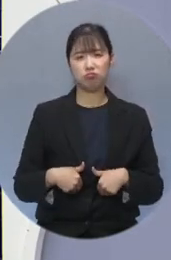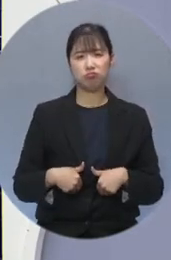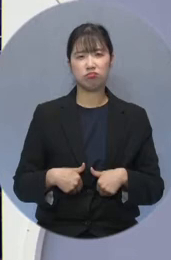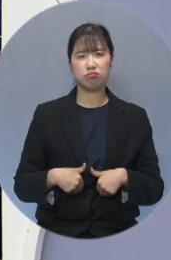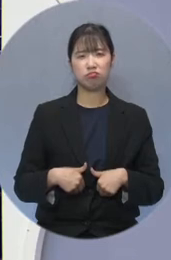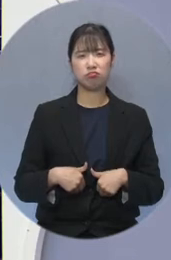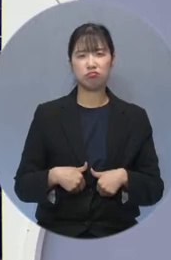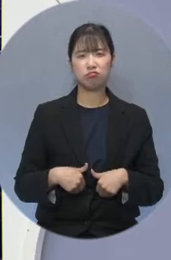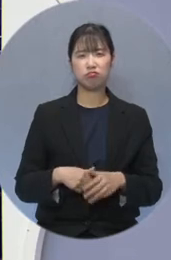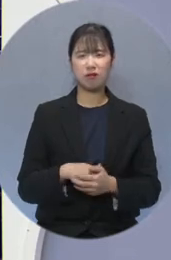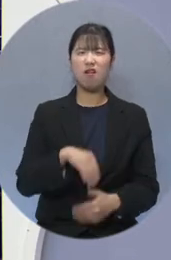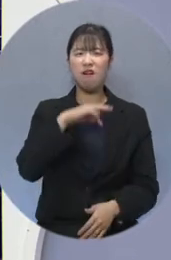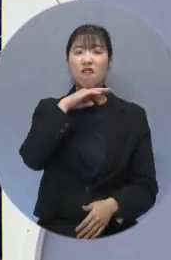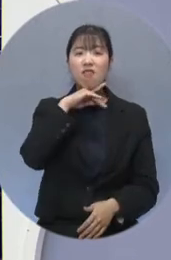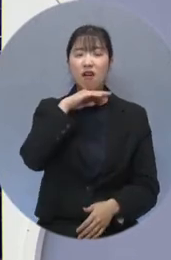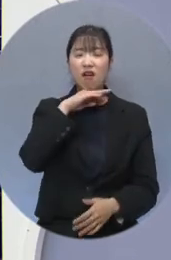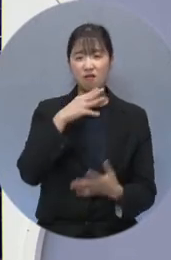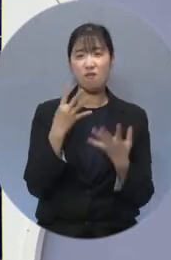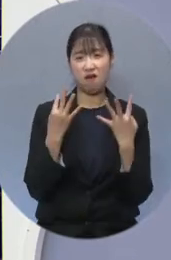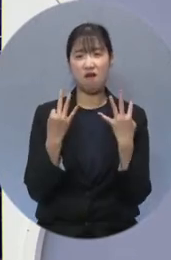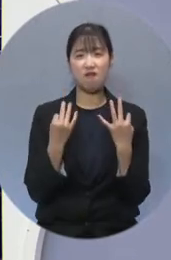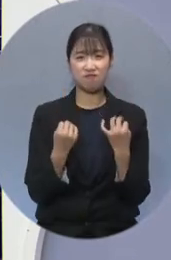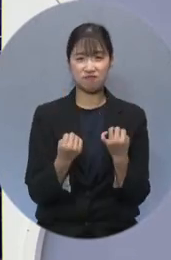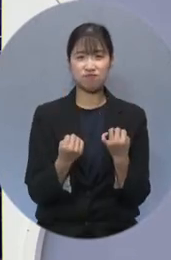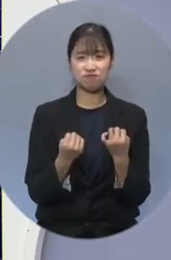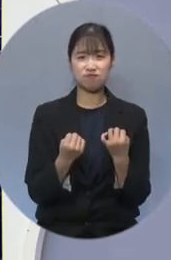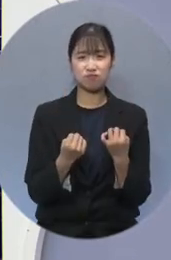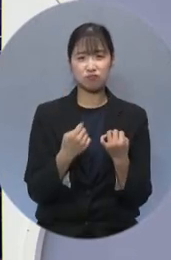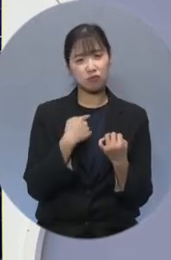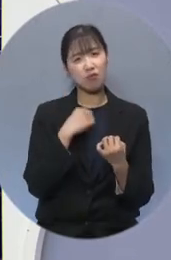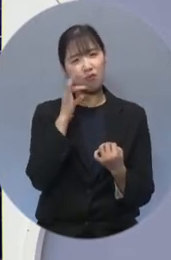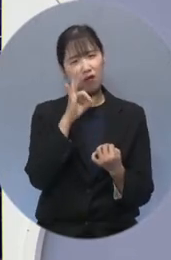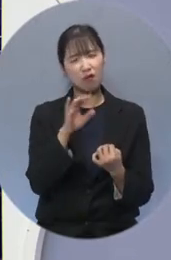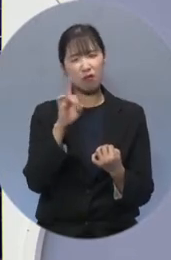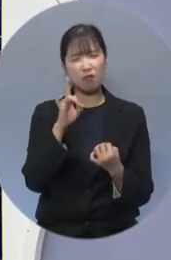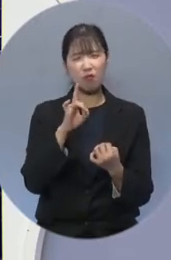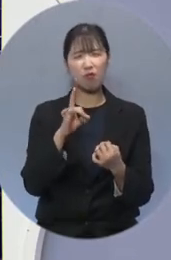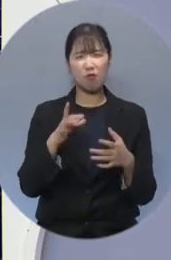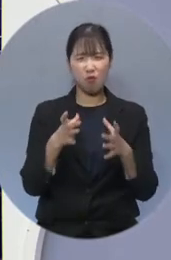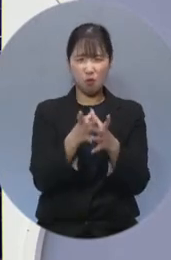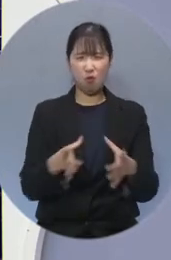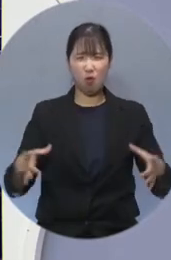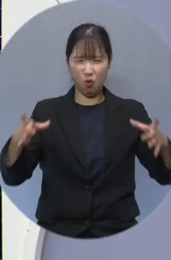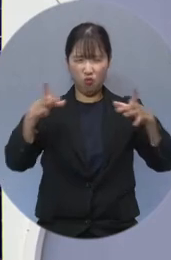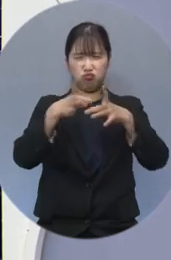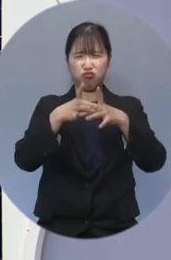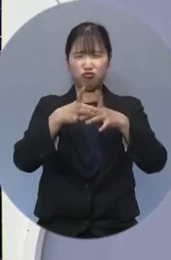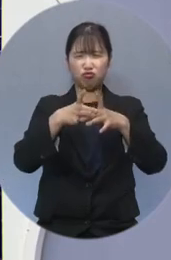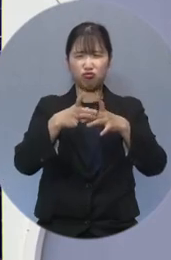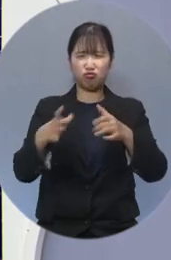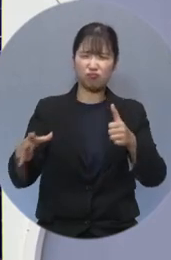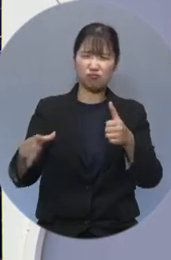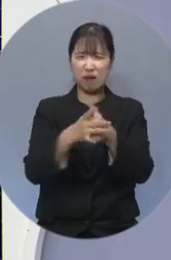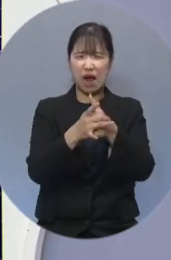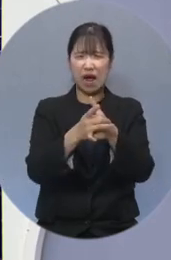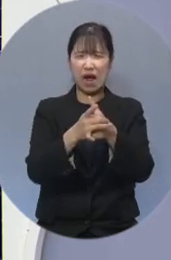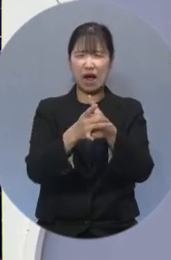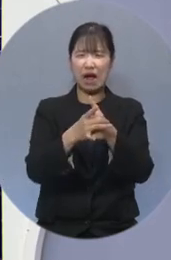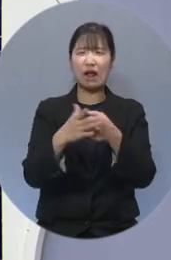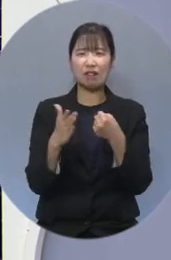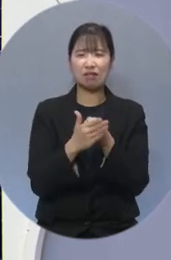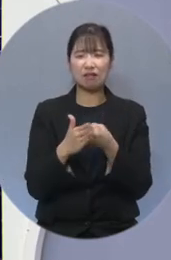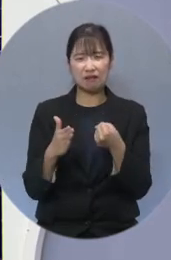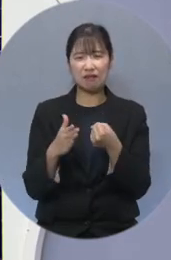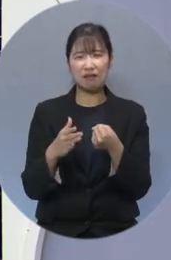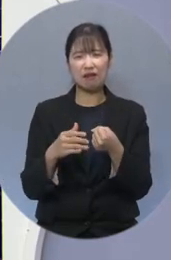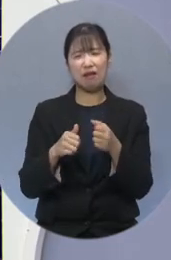이제 좀 나이가 많다 그래요. 이제 큰 아이는 제가 이제 봤는데 막 최근에 올무에 갇혀서 허리에 이제